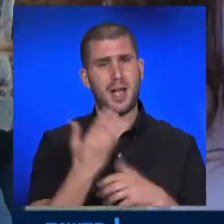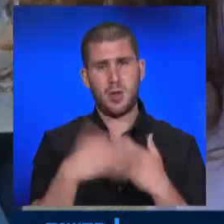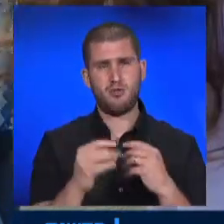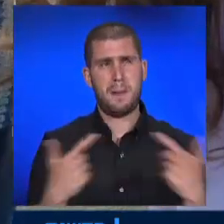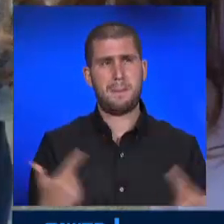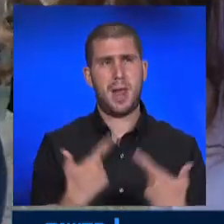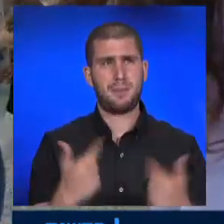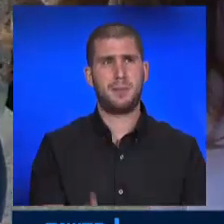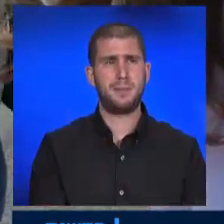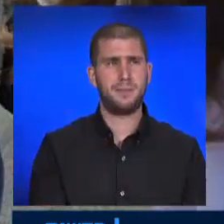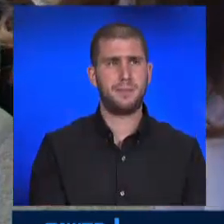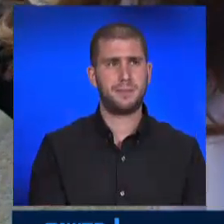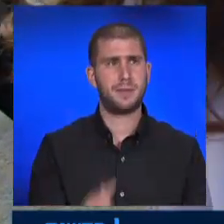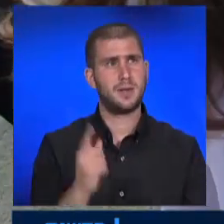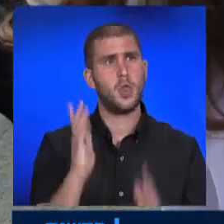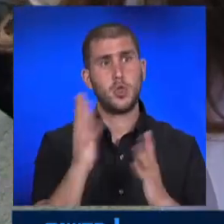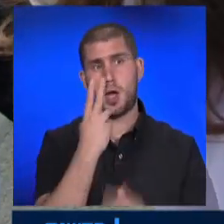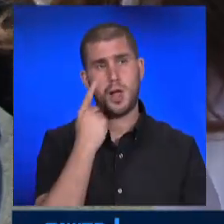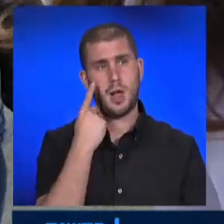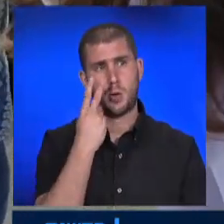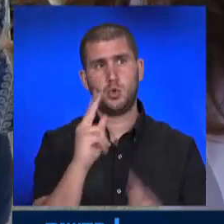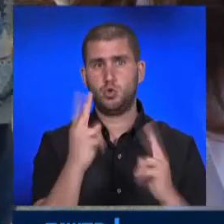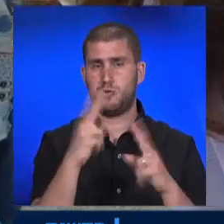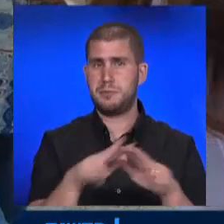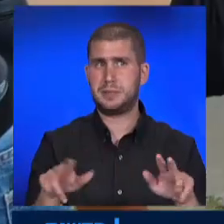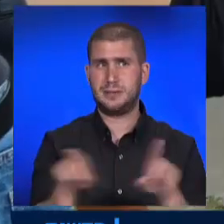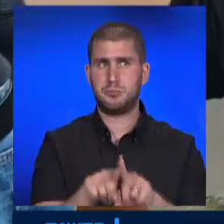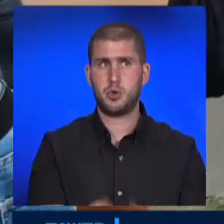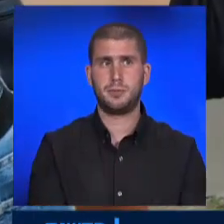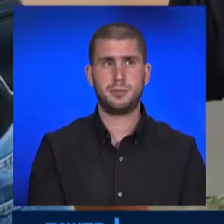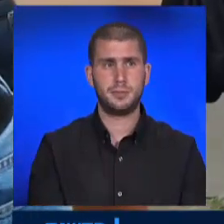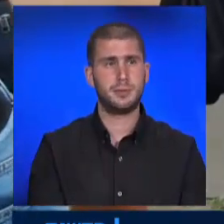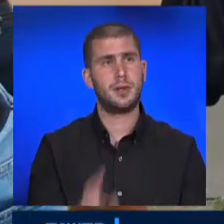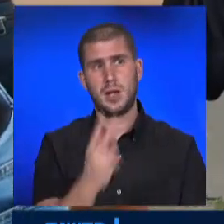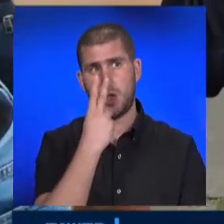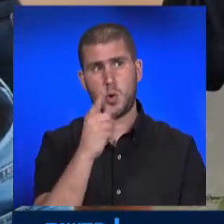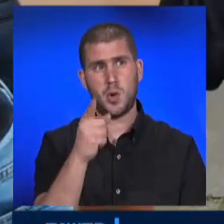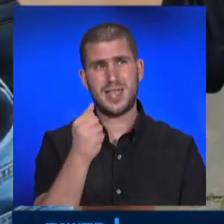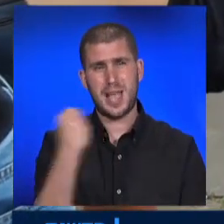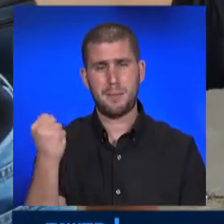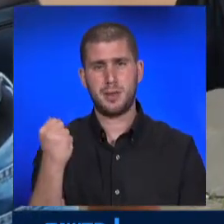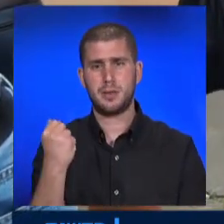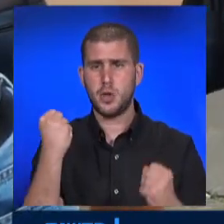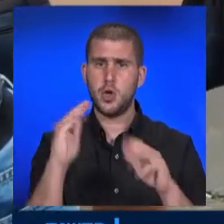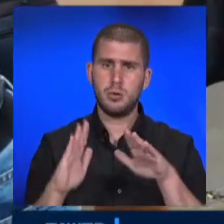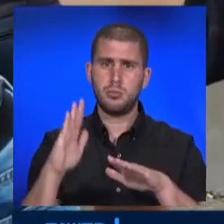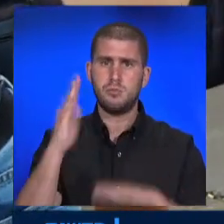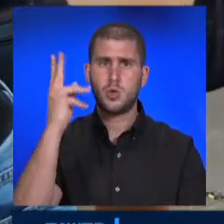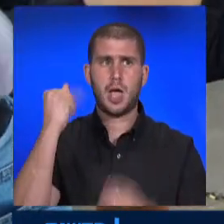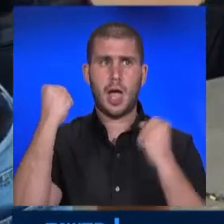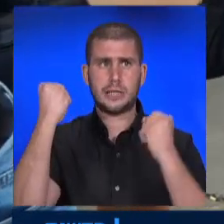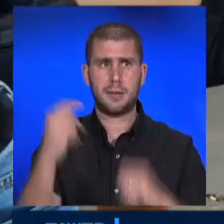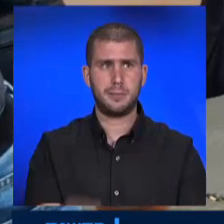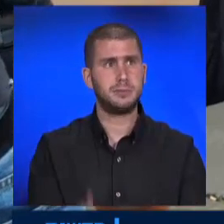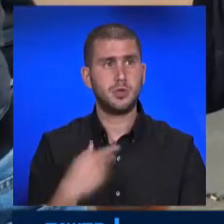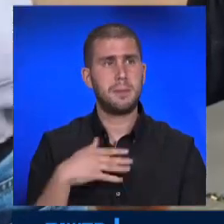Also für mich ist es ganz furchtbar, dass es schon wieder so weit ist. Weil das kann man sehen, dass es immer mehr wird. So